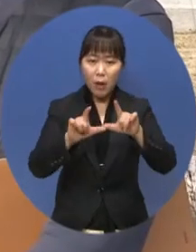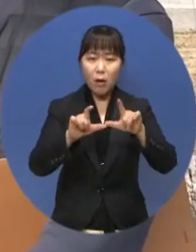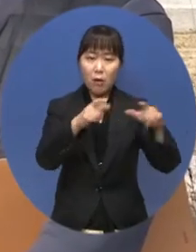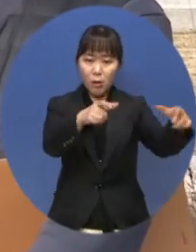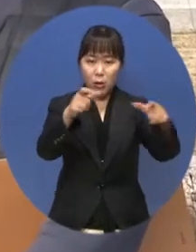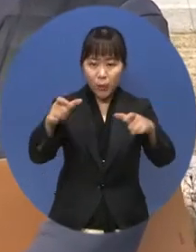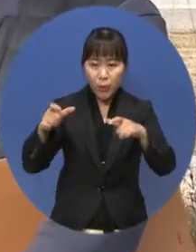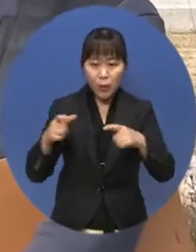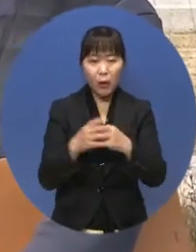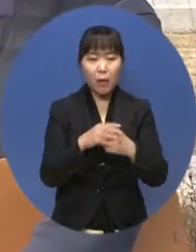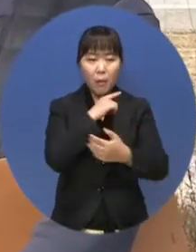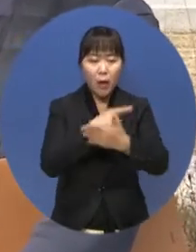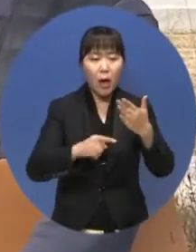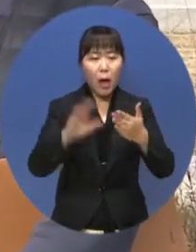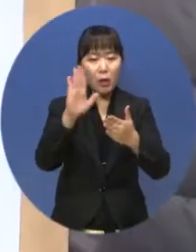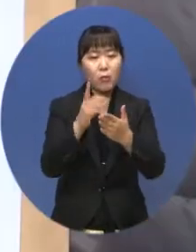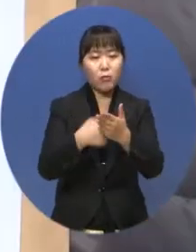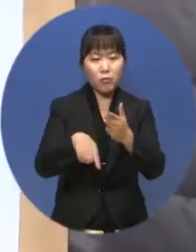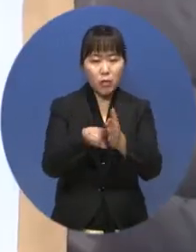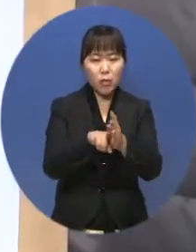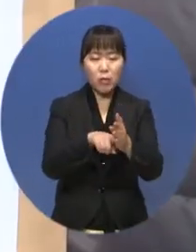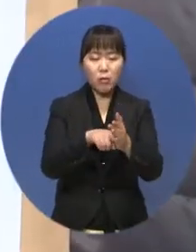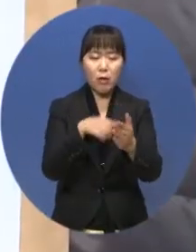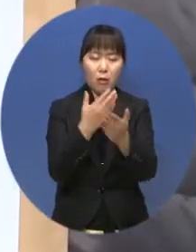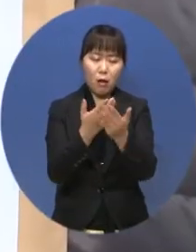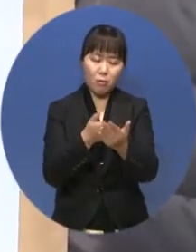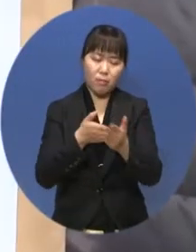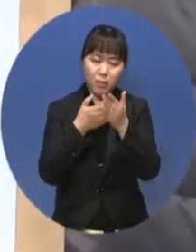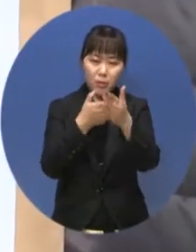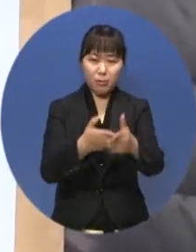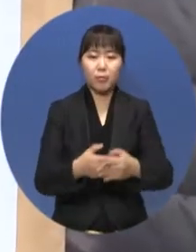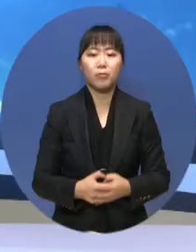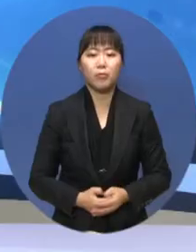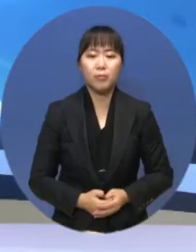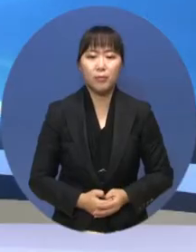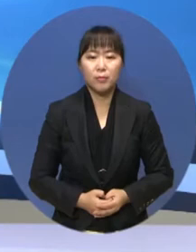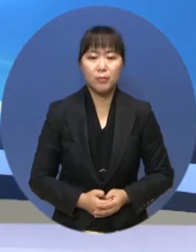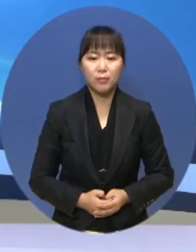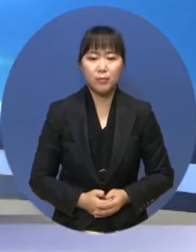영역에서 불이익을 받지 않도록 해달라고 강조했습니다.